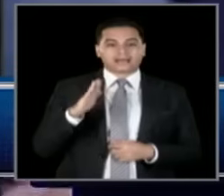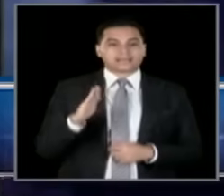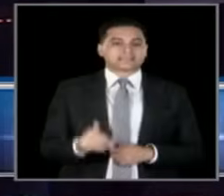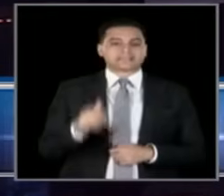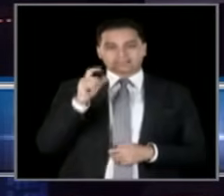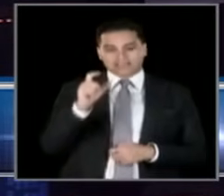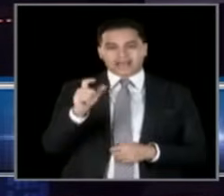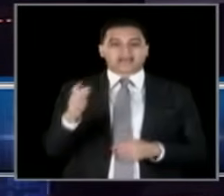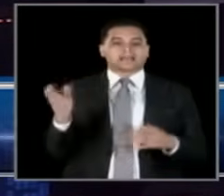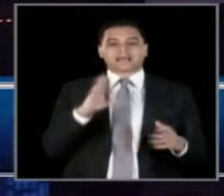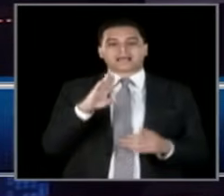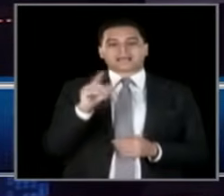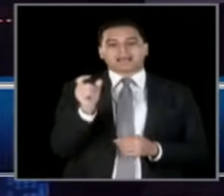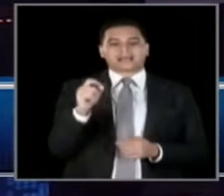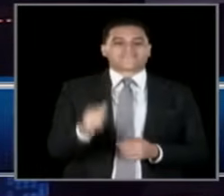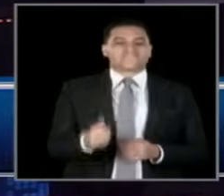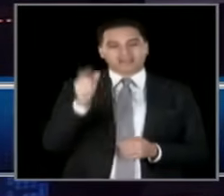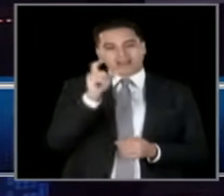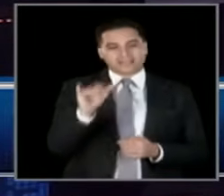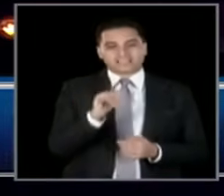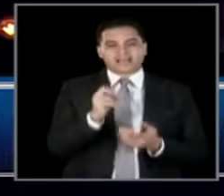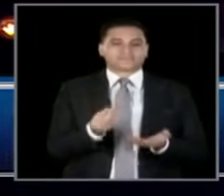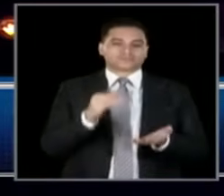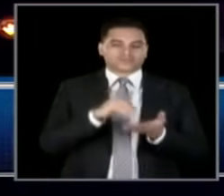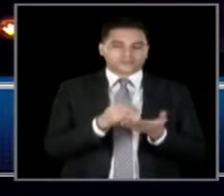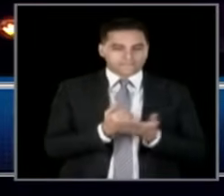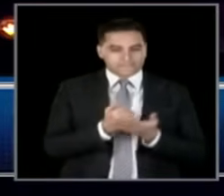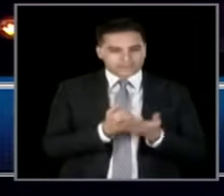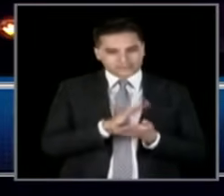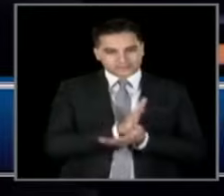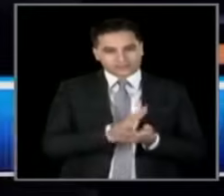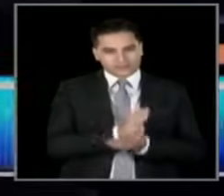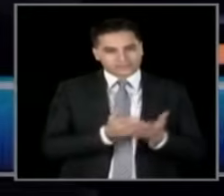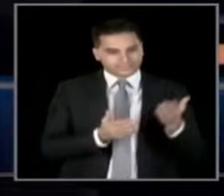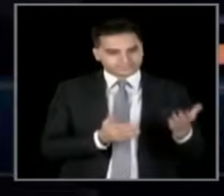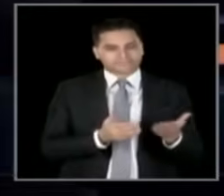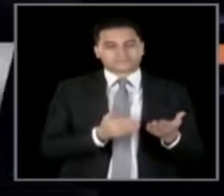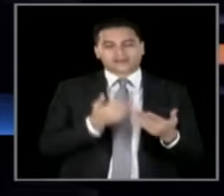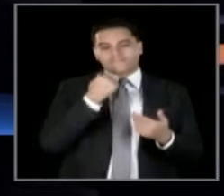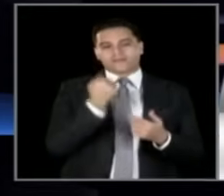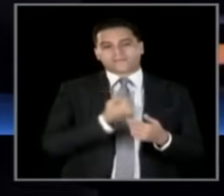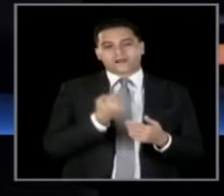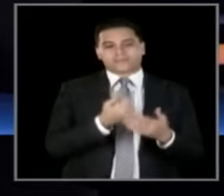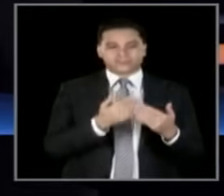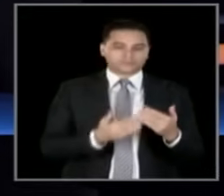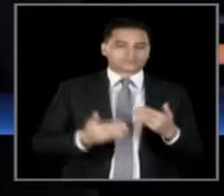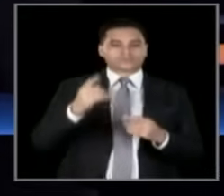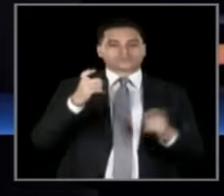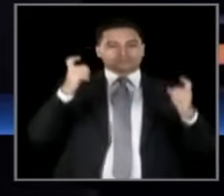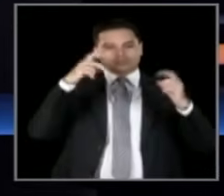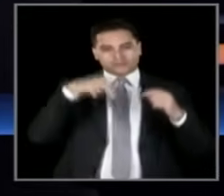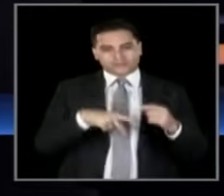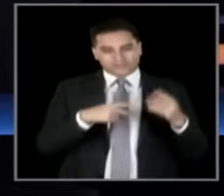غسان كنفاني. 25 نقطة لمدرسة الرفعي، ألف مبروك التأهل